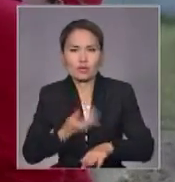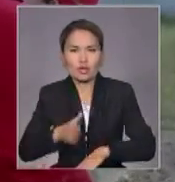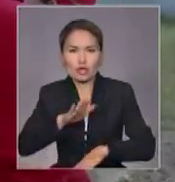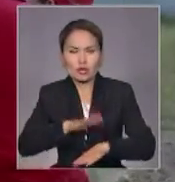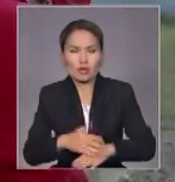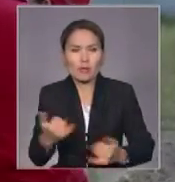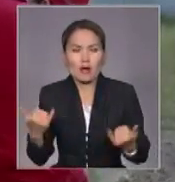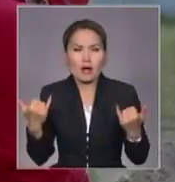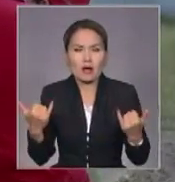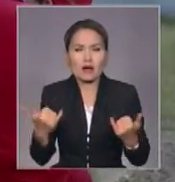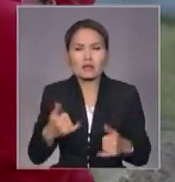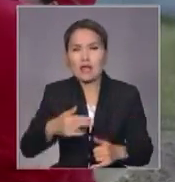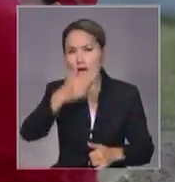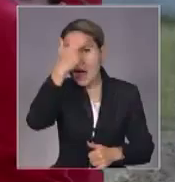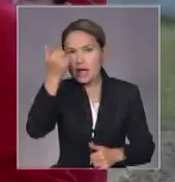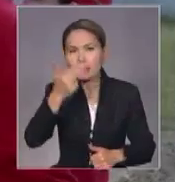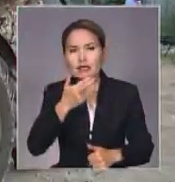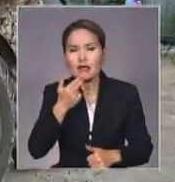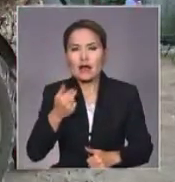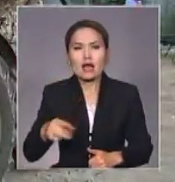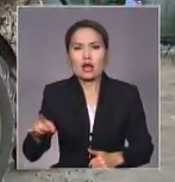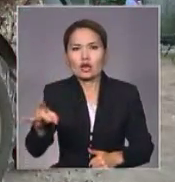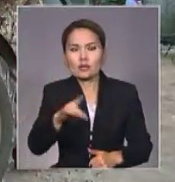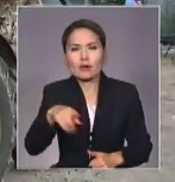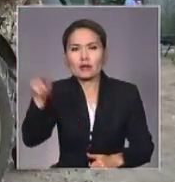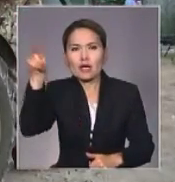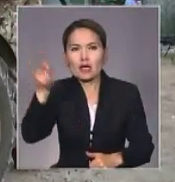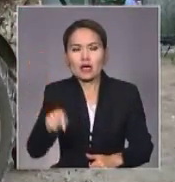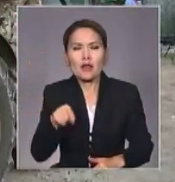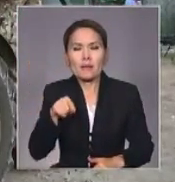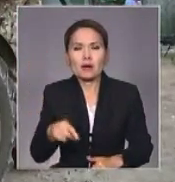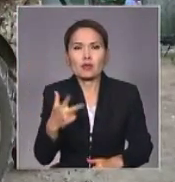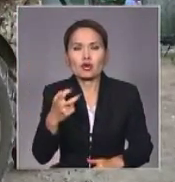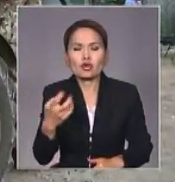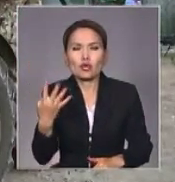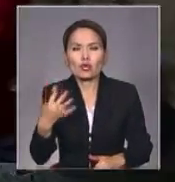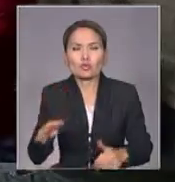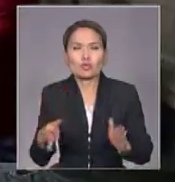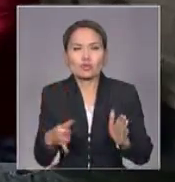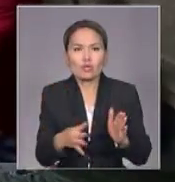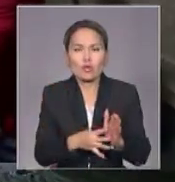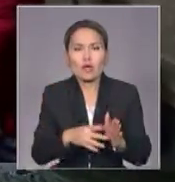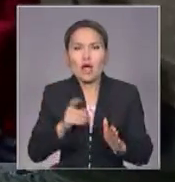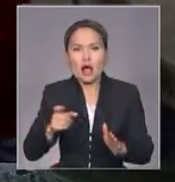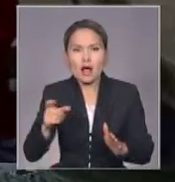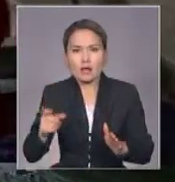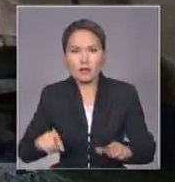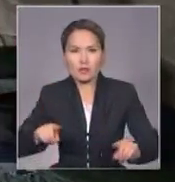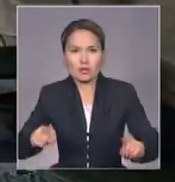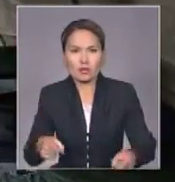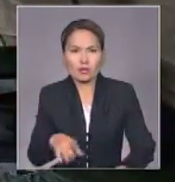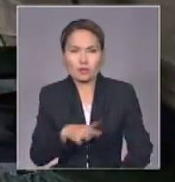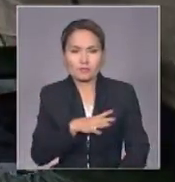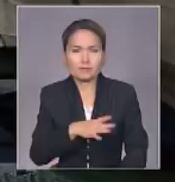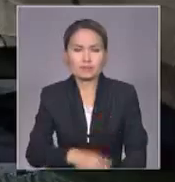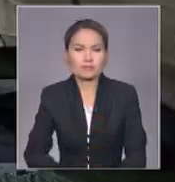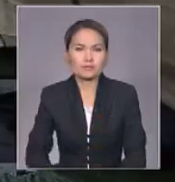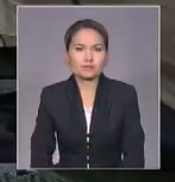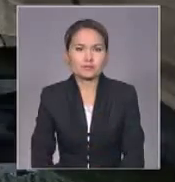қорғаушылары Италиядан заңсыз келген 1439 мигрантты қолға түсірген. Олардың басым бөлігі көрші елге кері